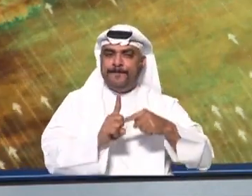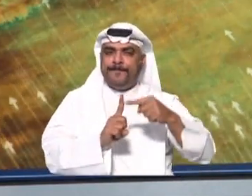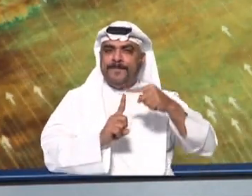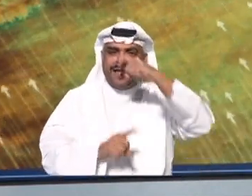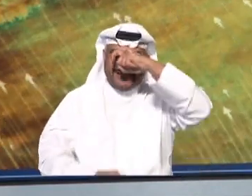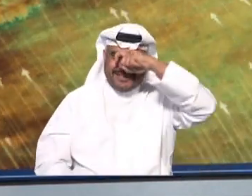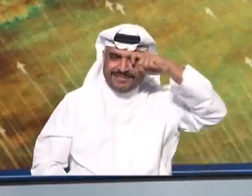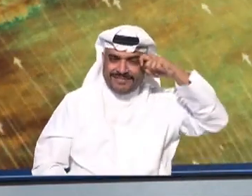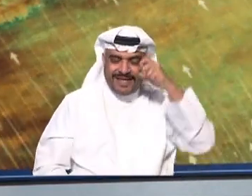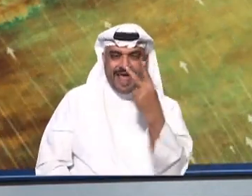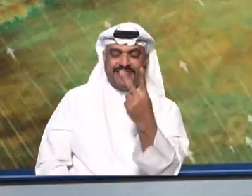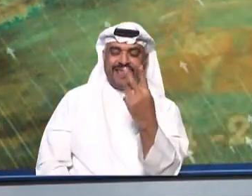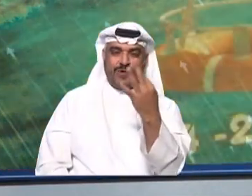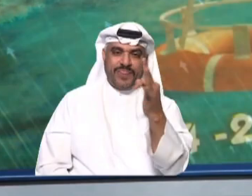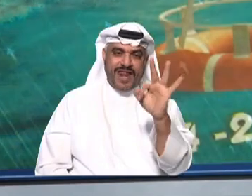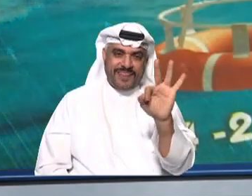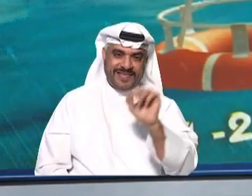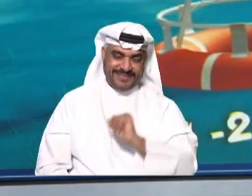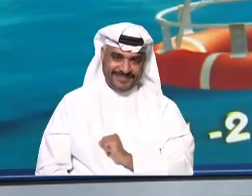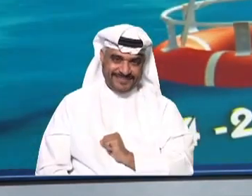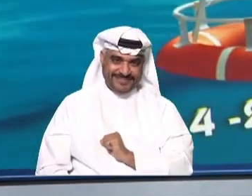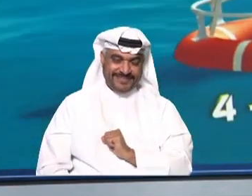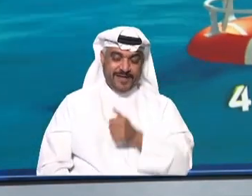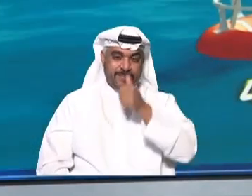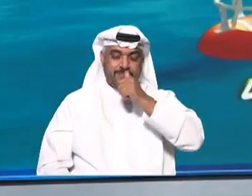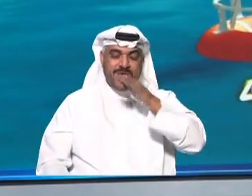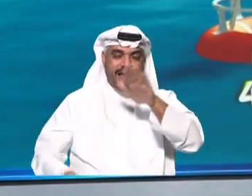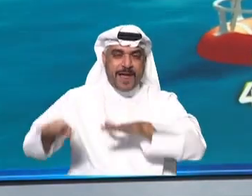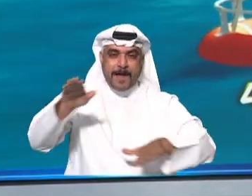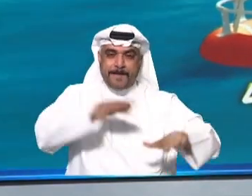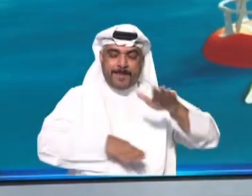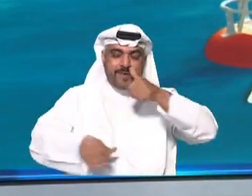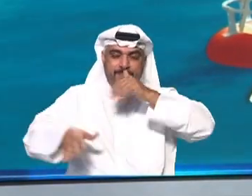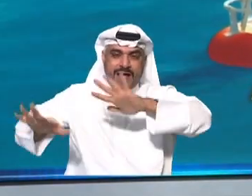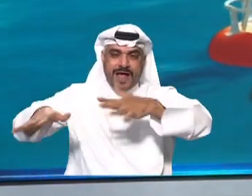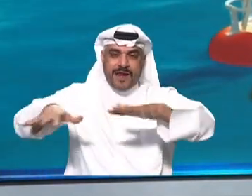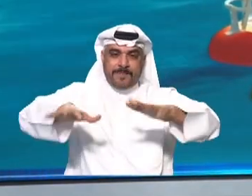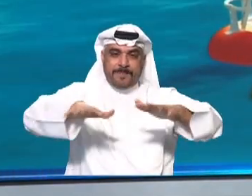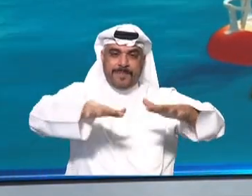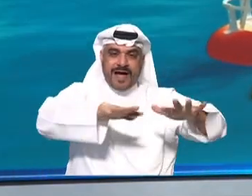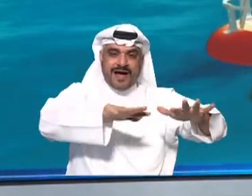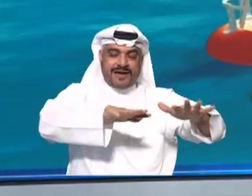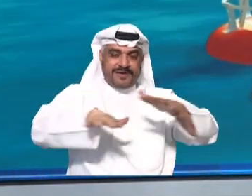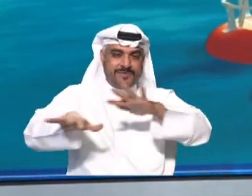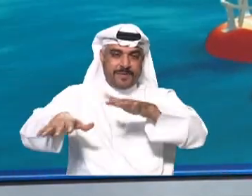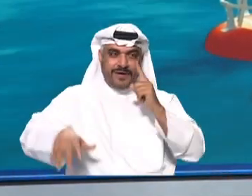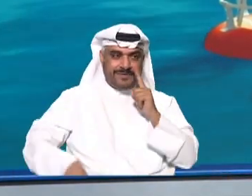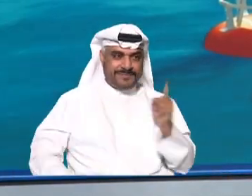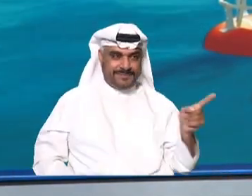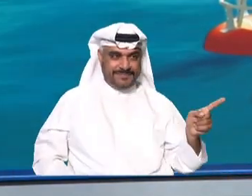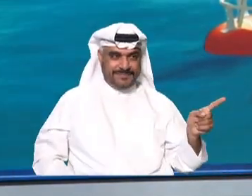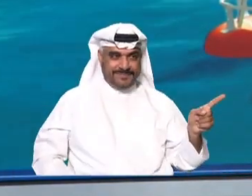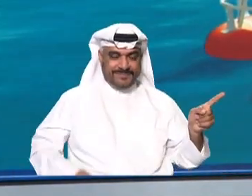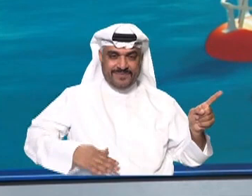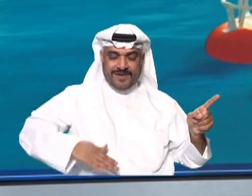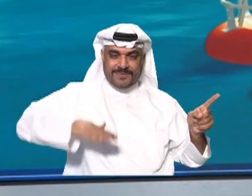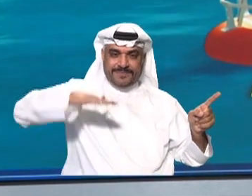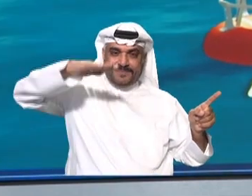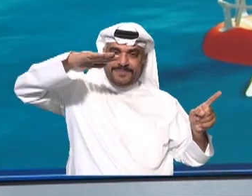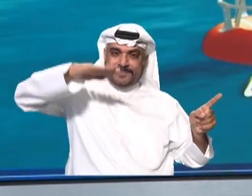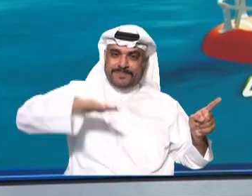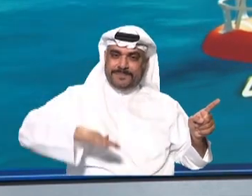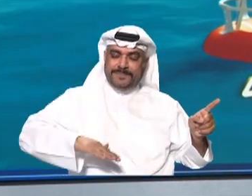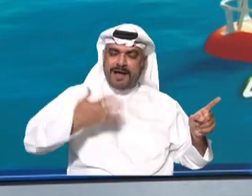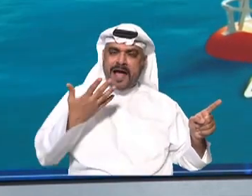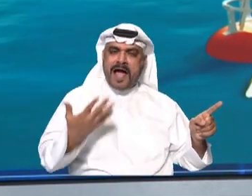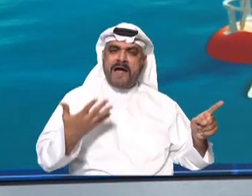32 درجة مئوية. أما بالنسبة للأجواء المتوقعة البحرية خلال 24 ساعة القادمة بمشيئة الله أجواء